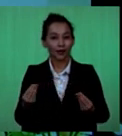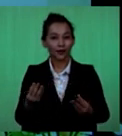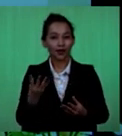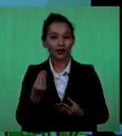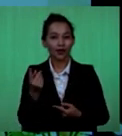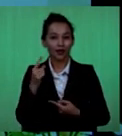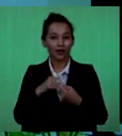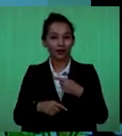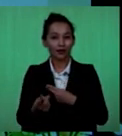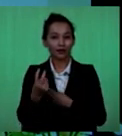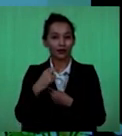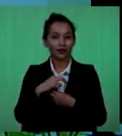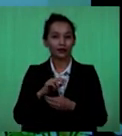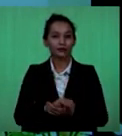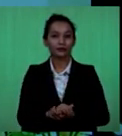yana qaytib kelar ekan.